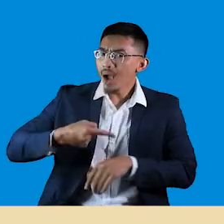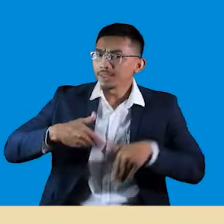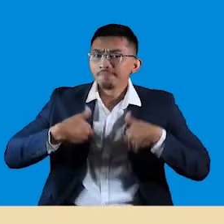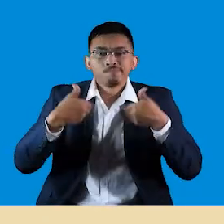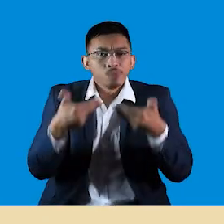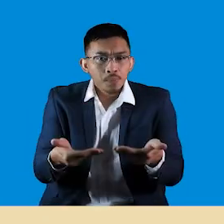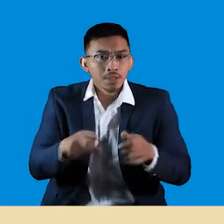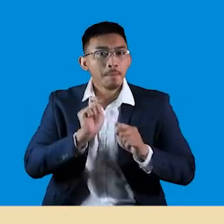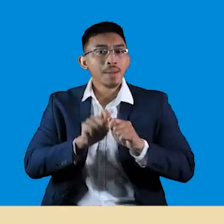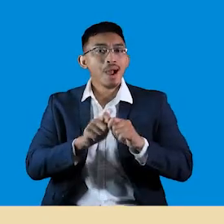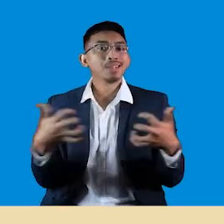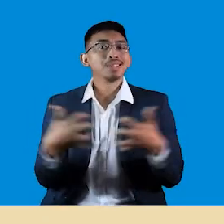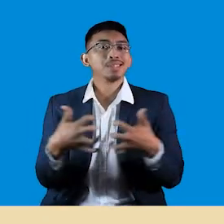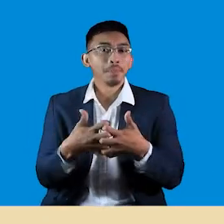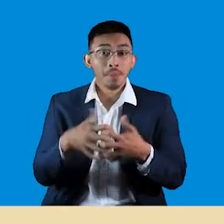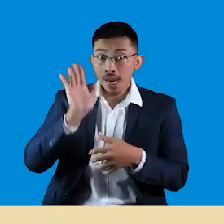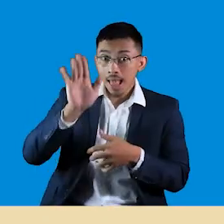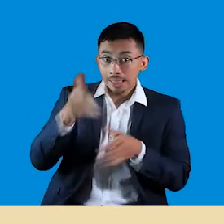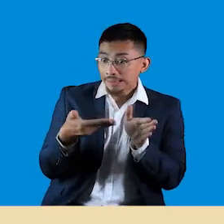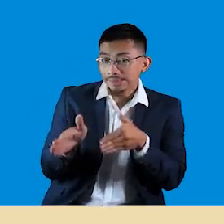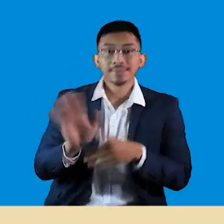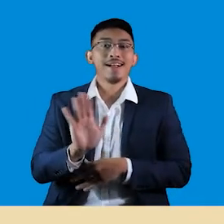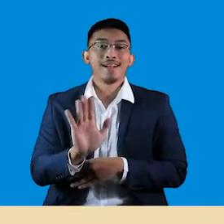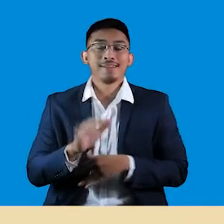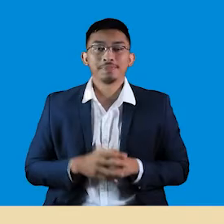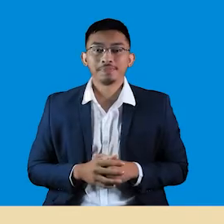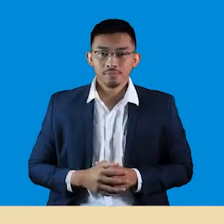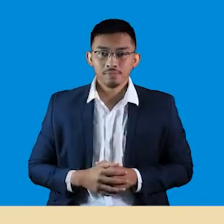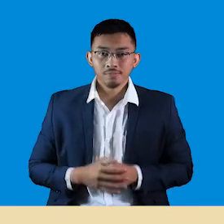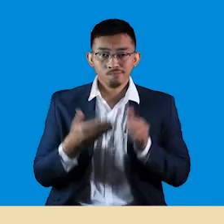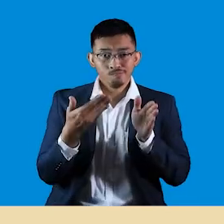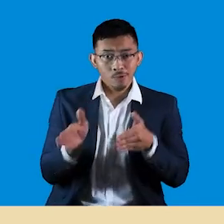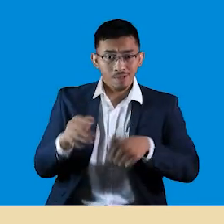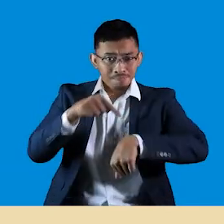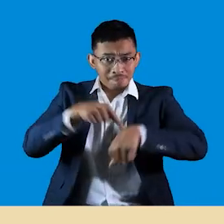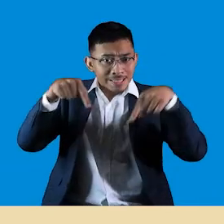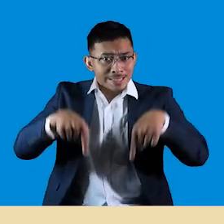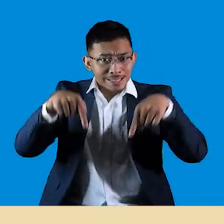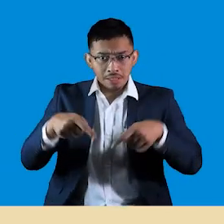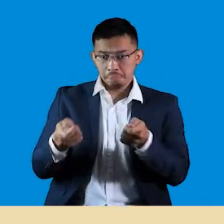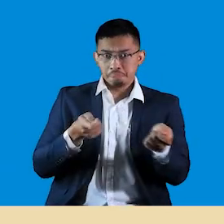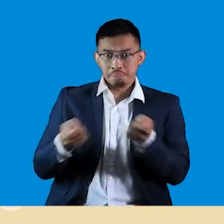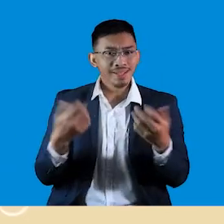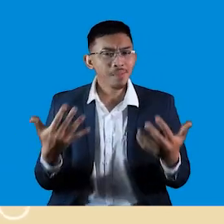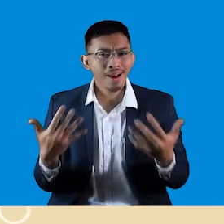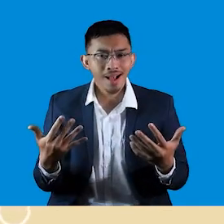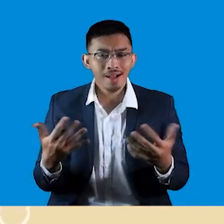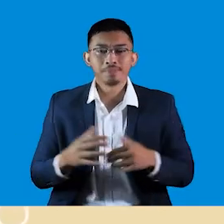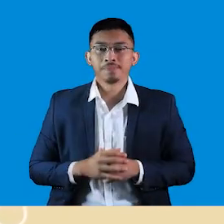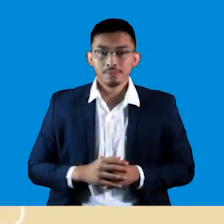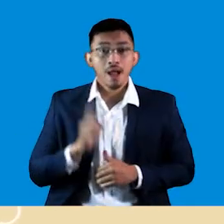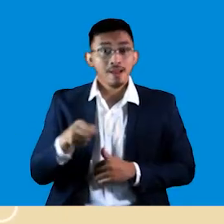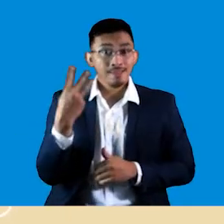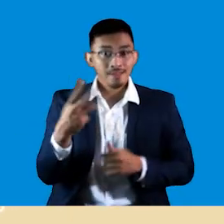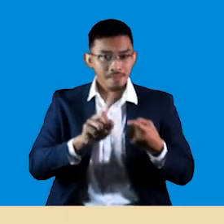berkontribusi dalam perbaikan sistem pengelolaan konflik kepentingan, agar hal tersebut tidak terjadi. Bagaimana dengan penanganan konflik